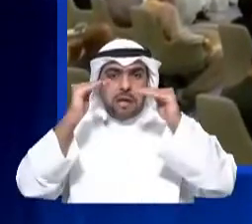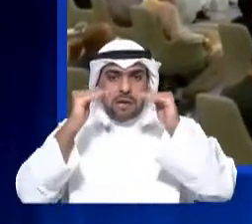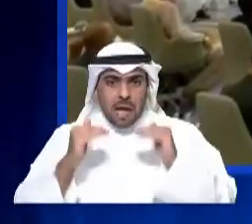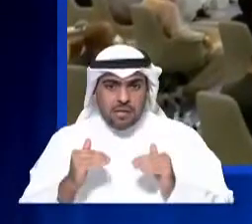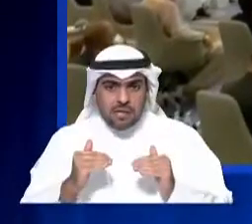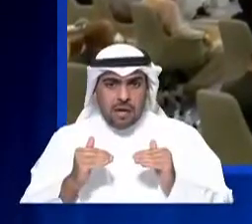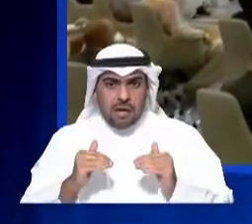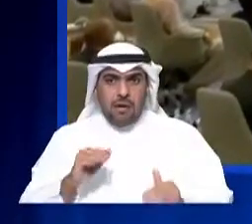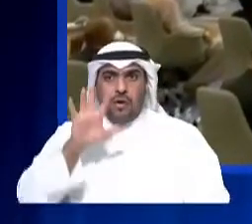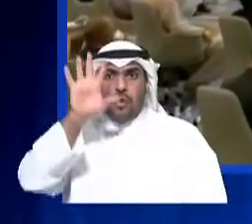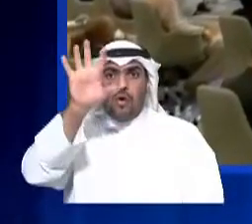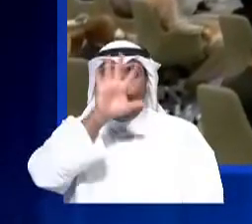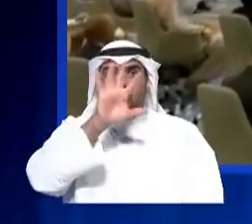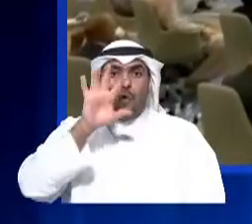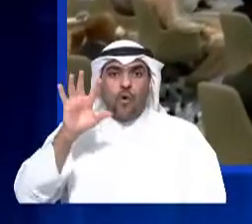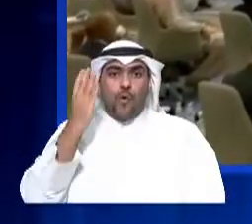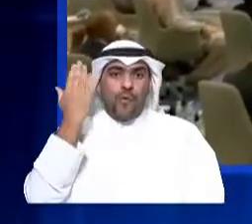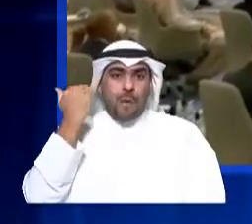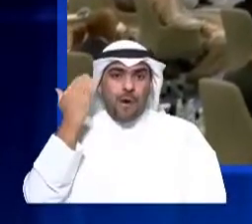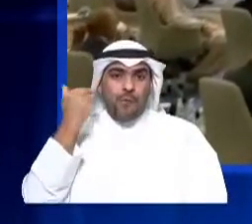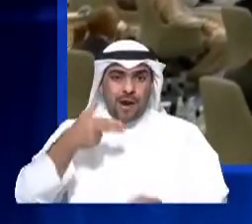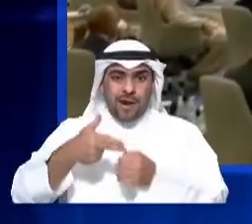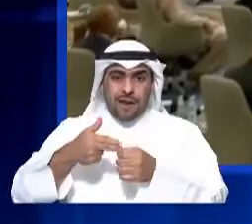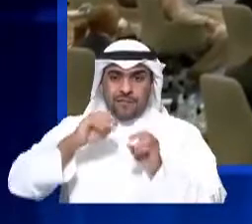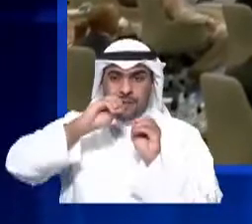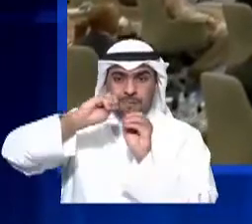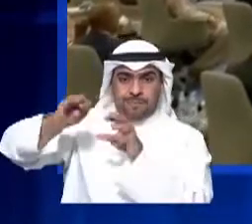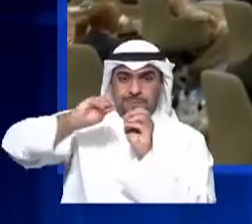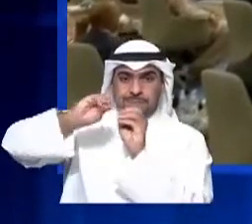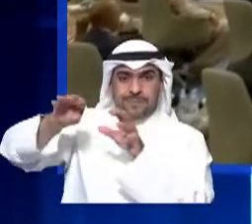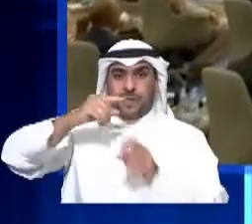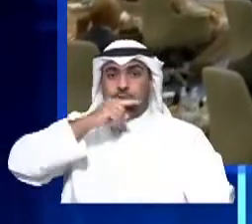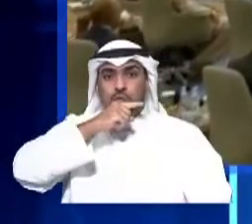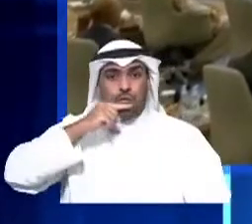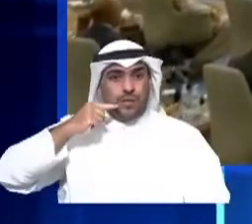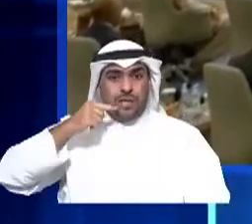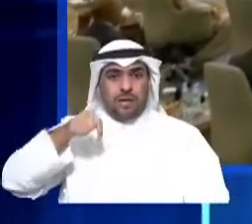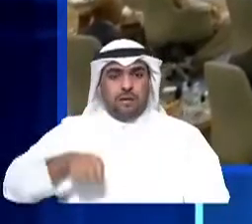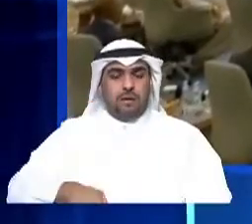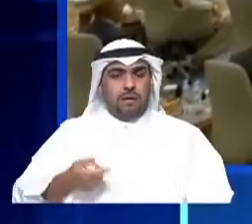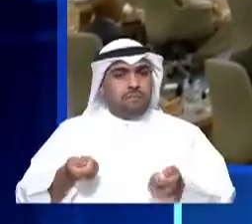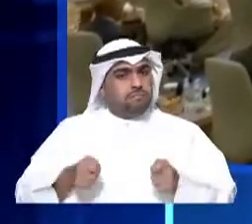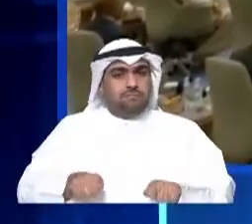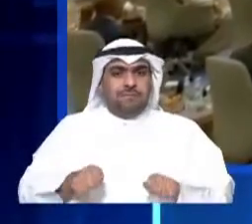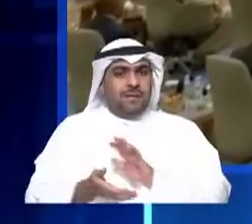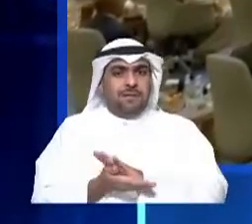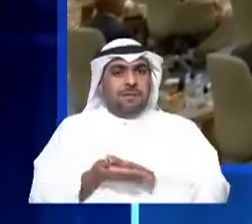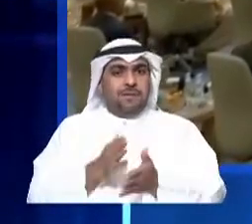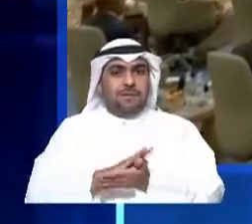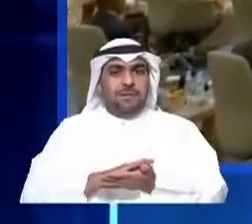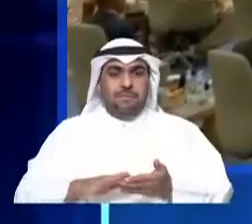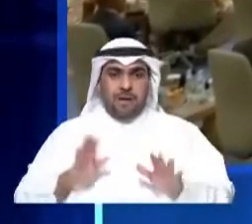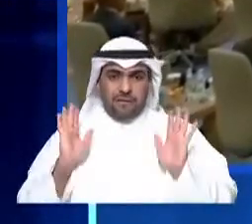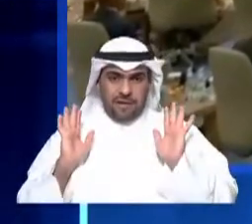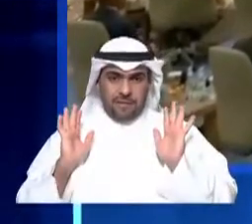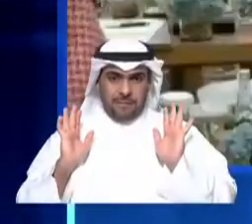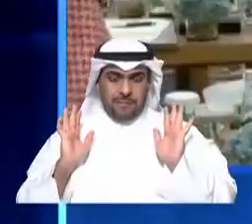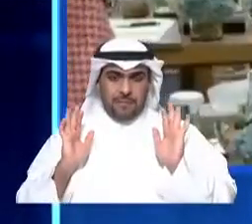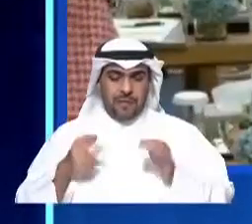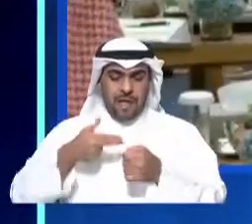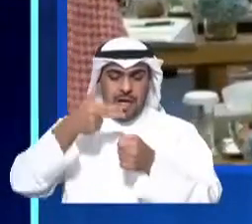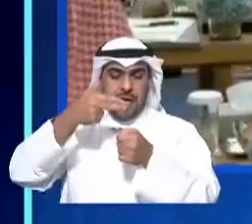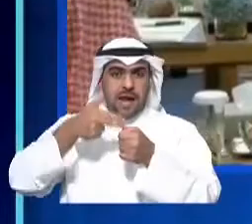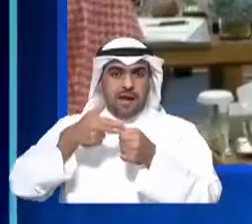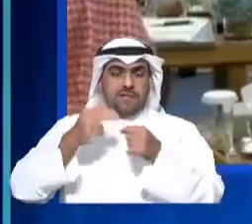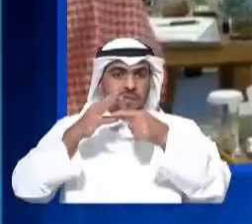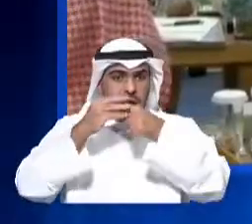أن يعني تشارك فيها المنطقة، وضرورية أيضا للأوضاع الاقتصادية اللي سنلم في عندنا نقص في النفط. هل أزمة